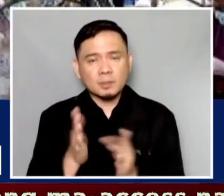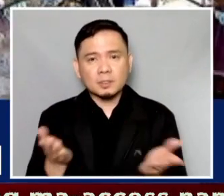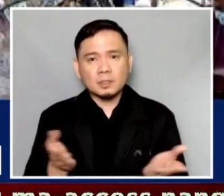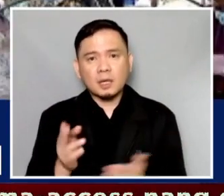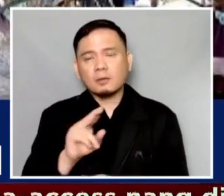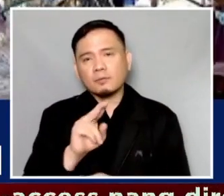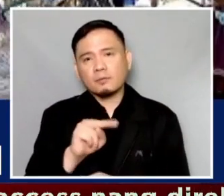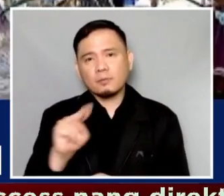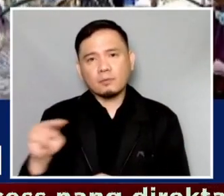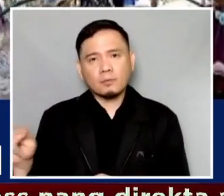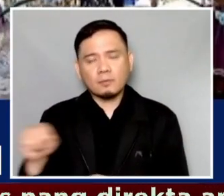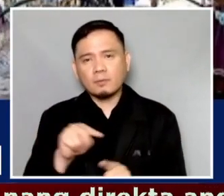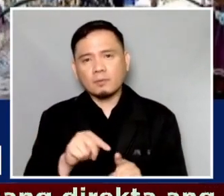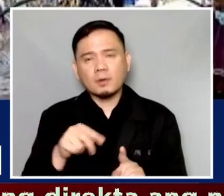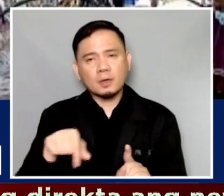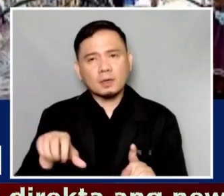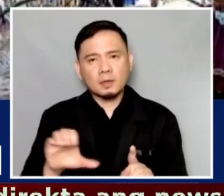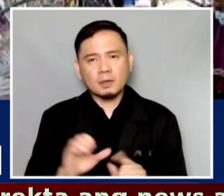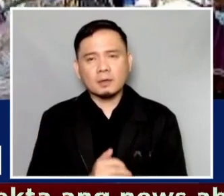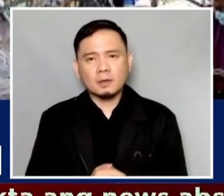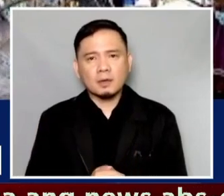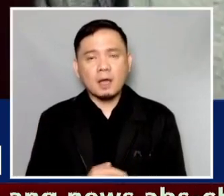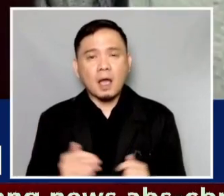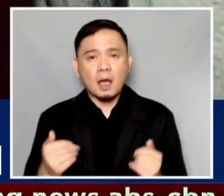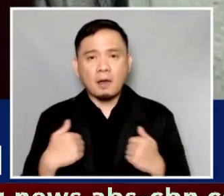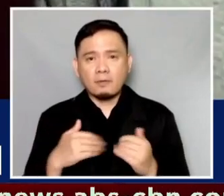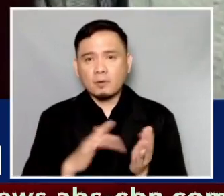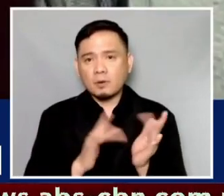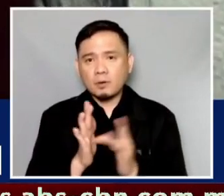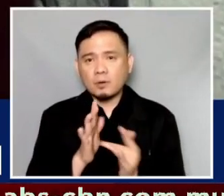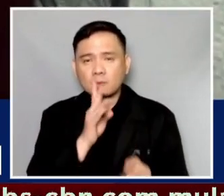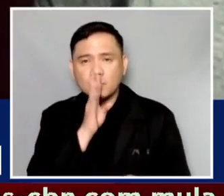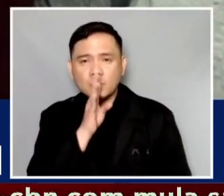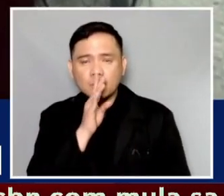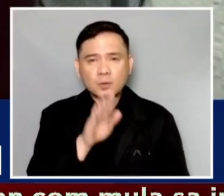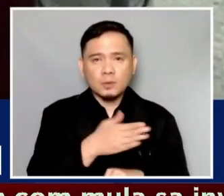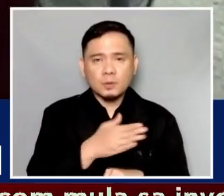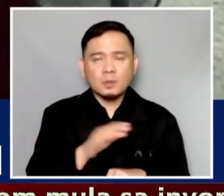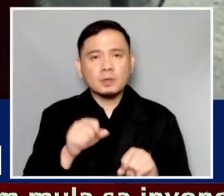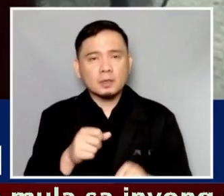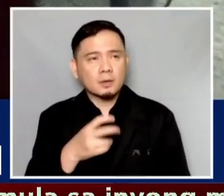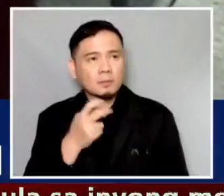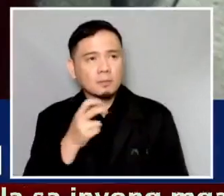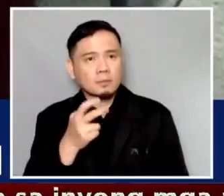Quezon City, kung saan pwede lumahok sa pabasa sa pamamagitan ng social media.